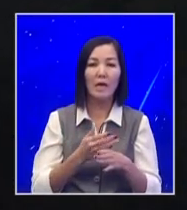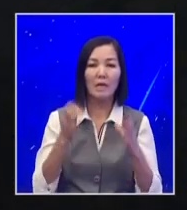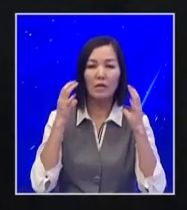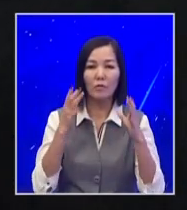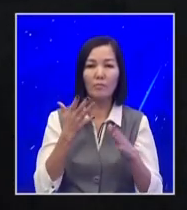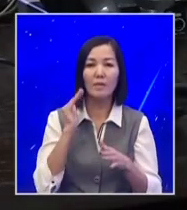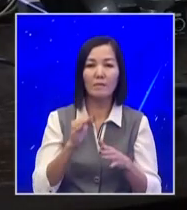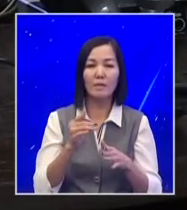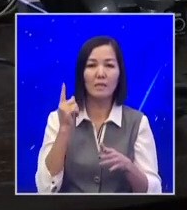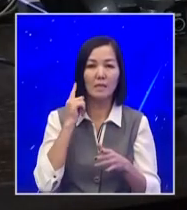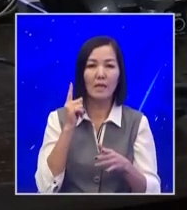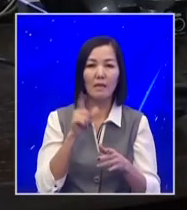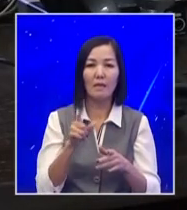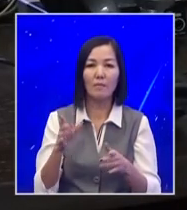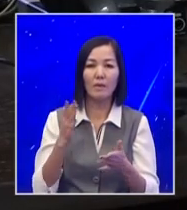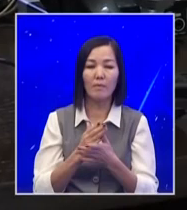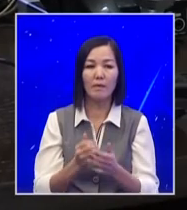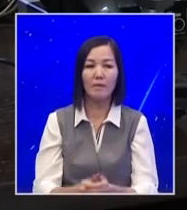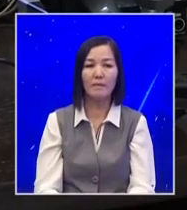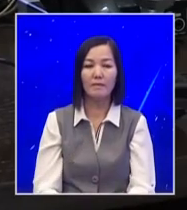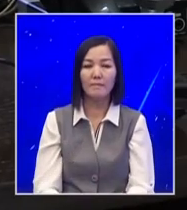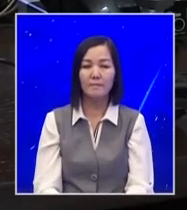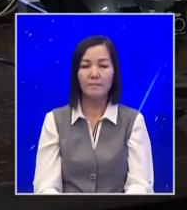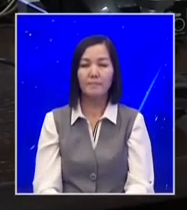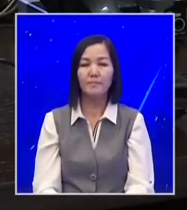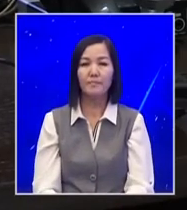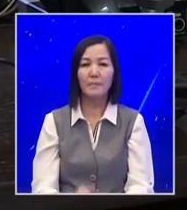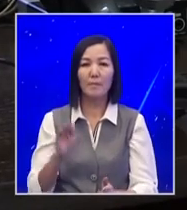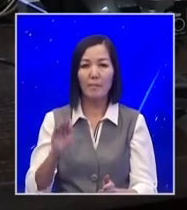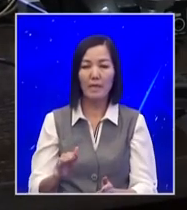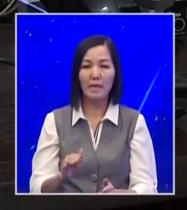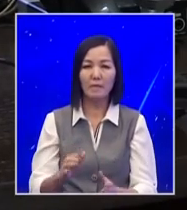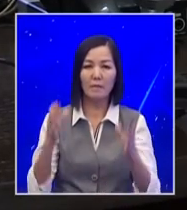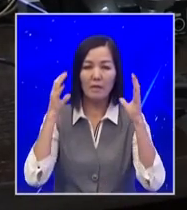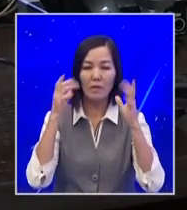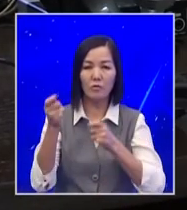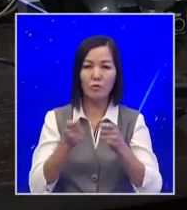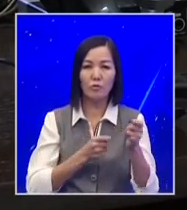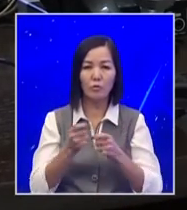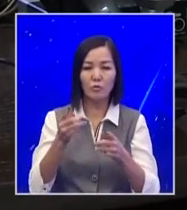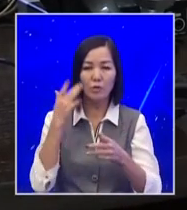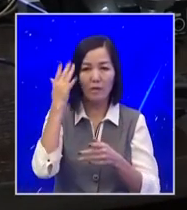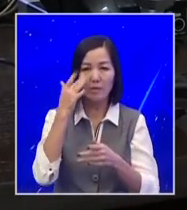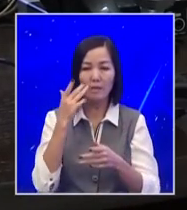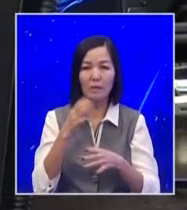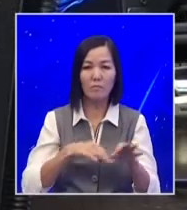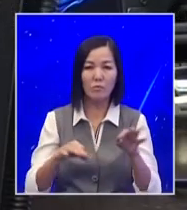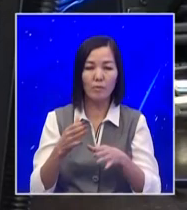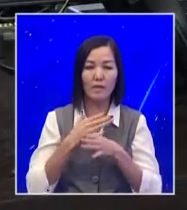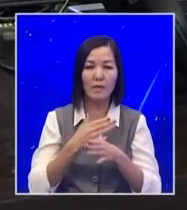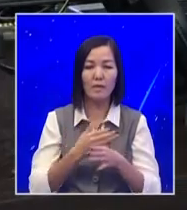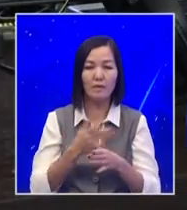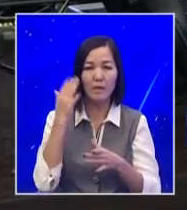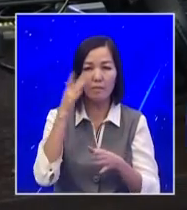аса тыңдарманы бар. Я всегда мечтала быть радиоведущей. Бала кезімнен радио жүргізушісі болуды армандадым. Осы жоба арқасында